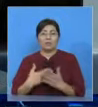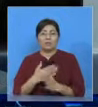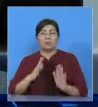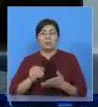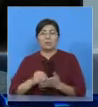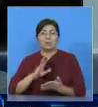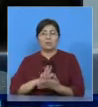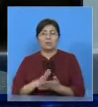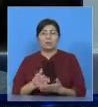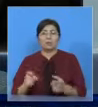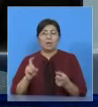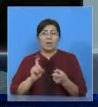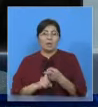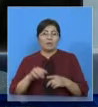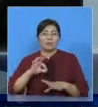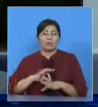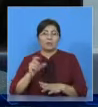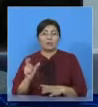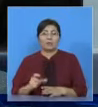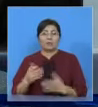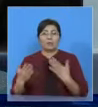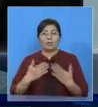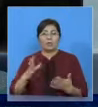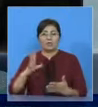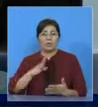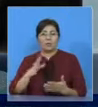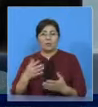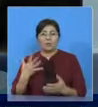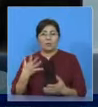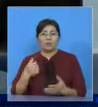тіркеліп отыр. Инфекцияға шалдыққан адаммен жанасуда болған 576 адам